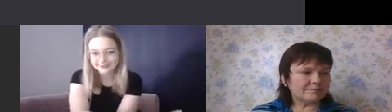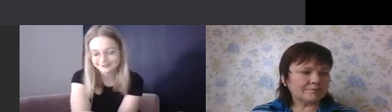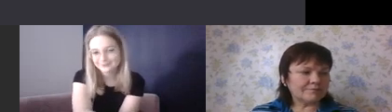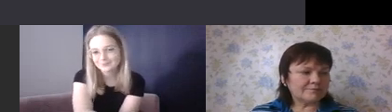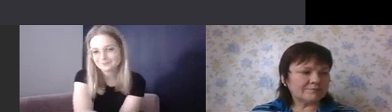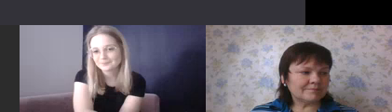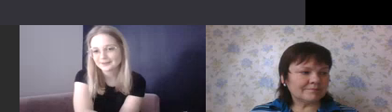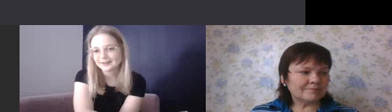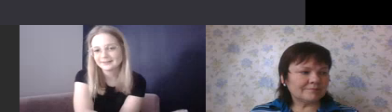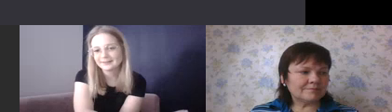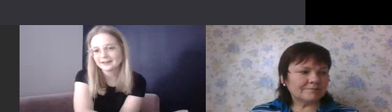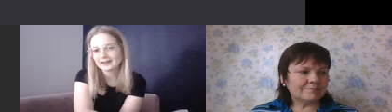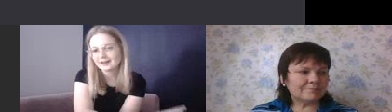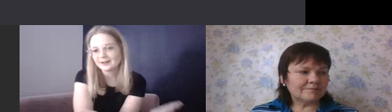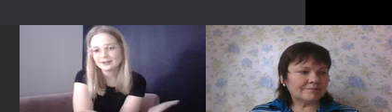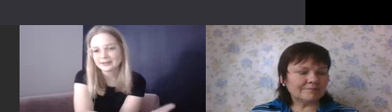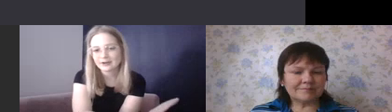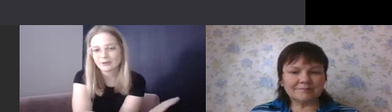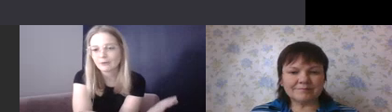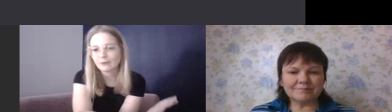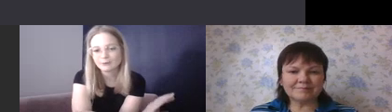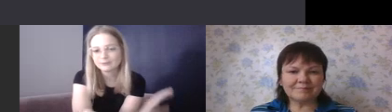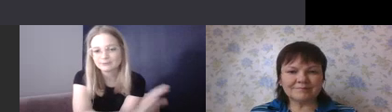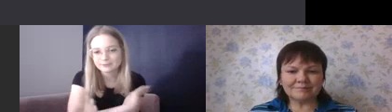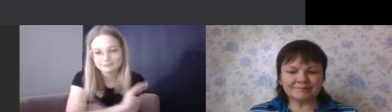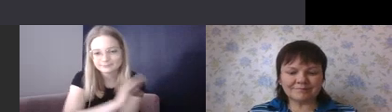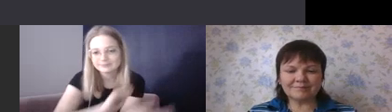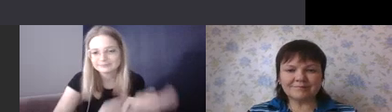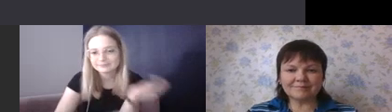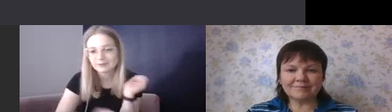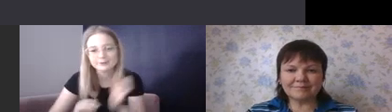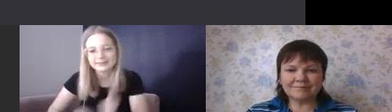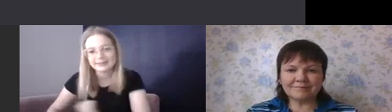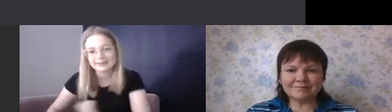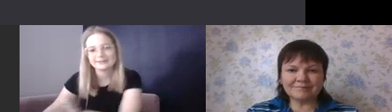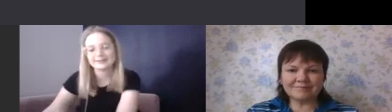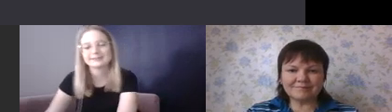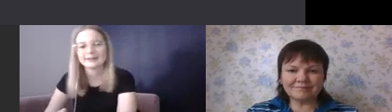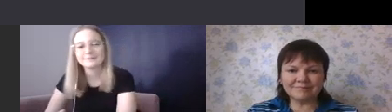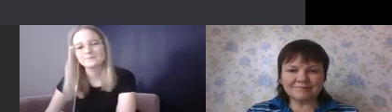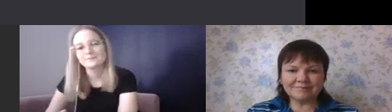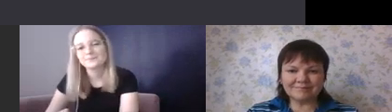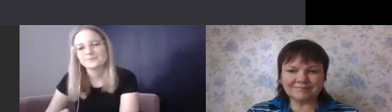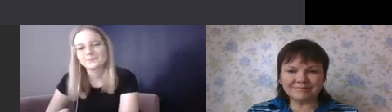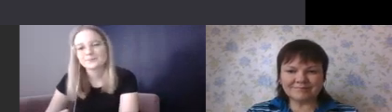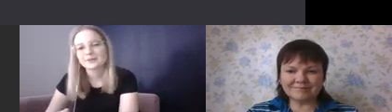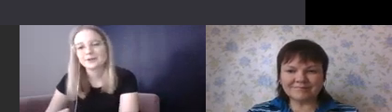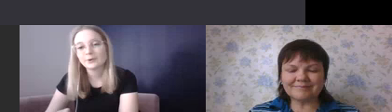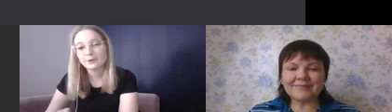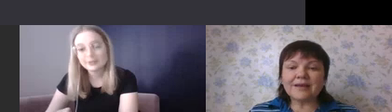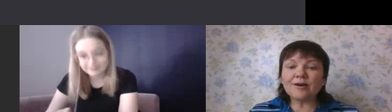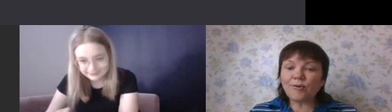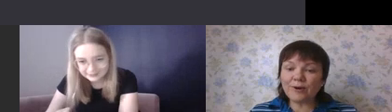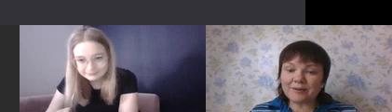on ainsad. Et ärge kartke nagu pakkud erinevaid variante.